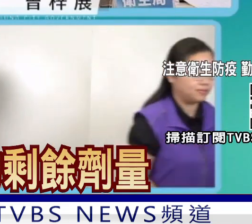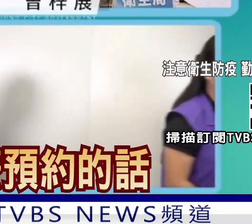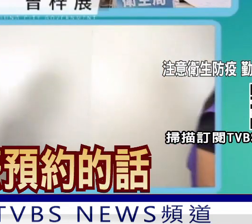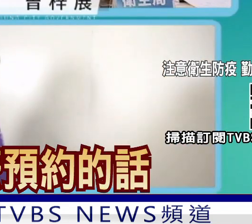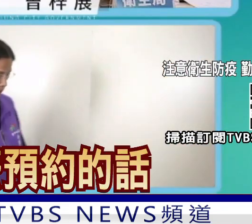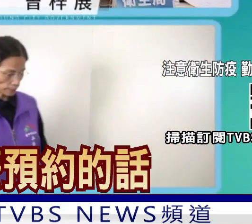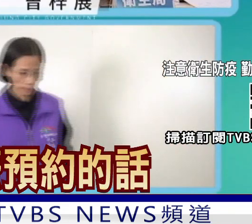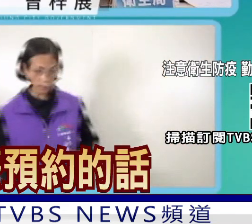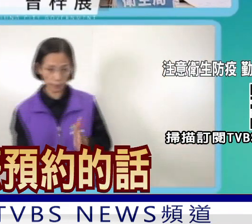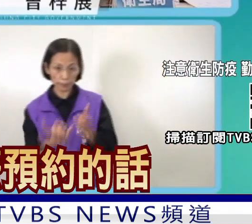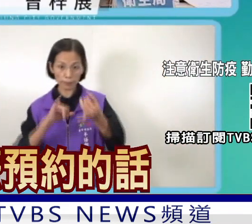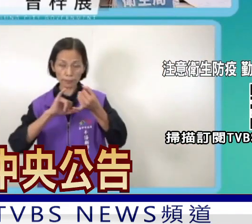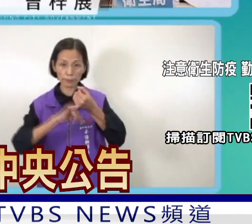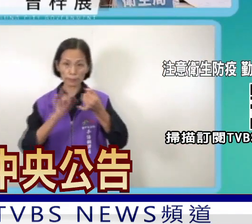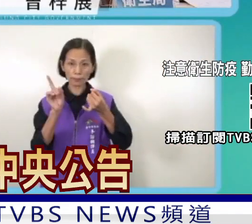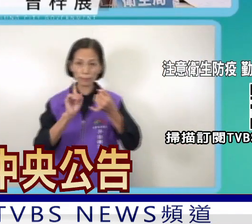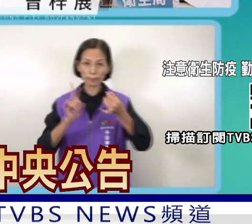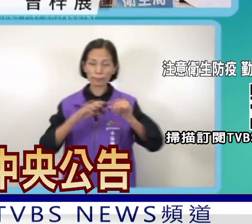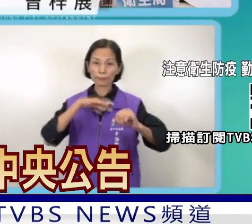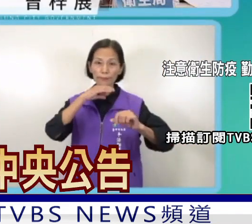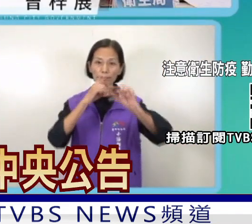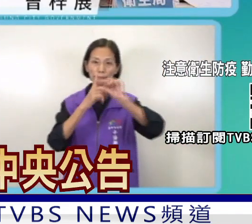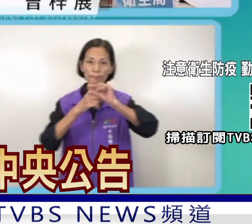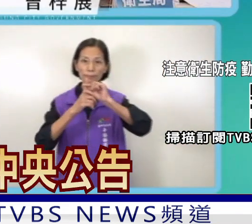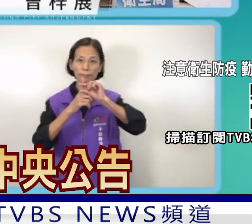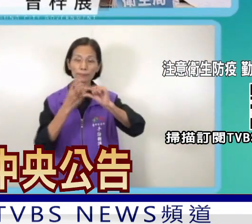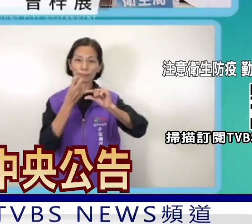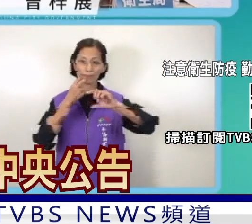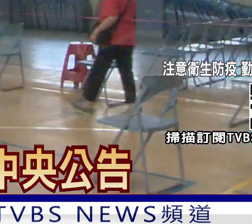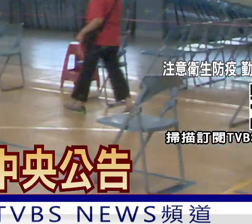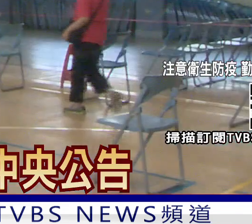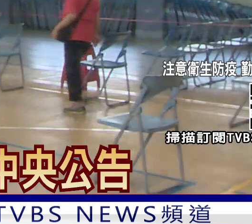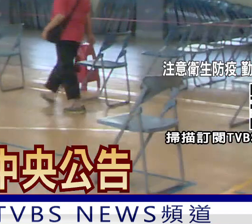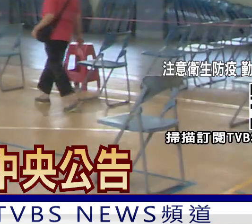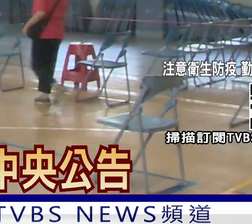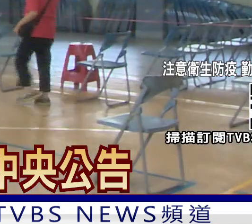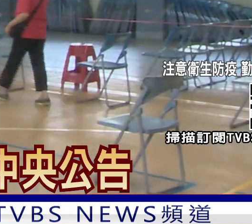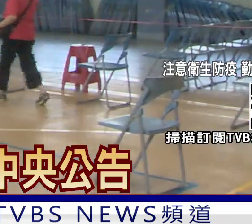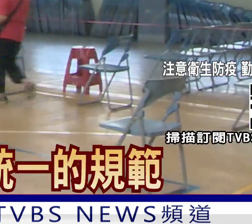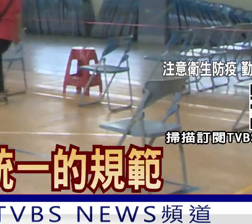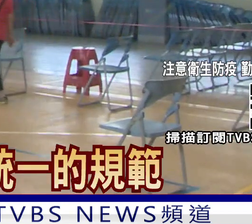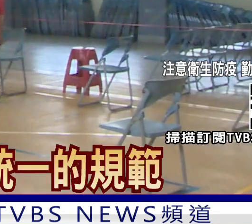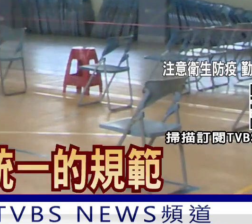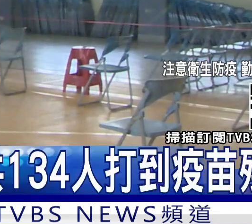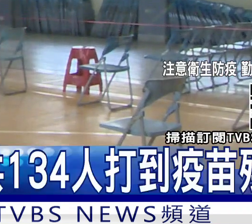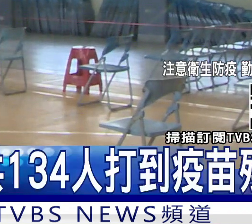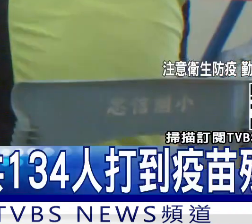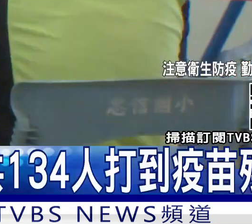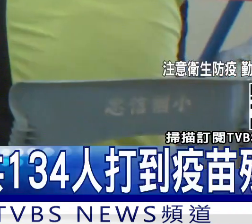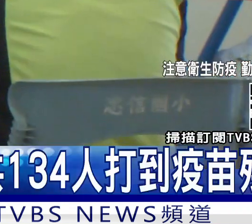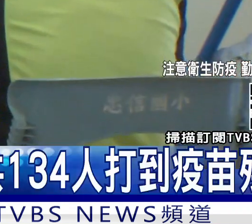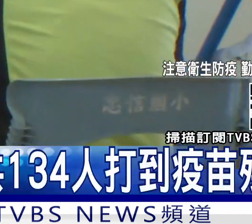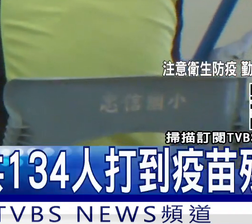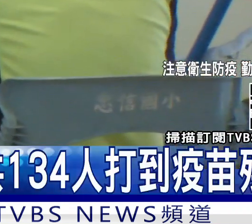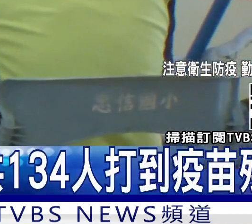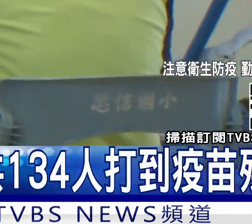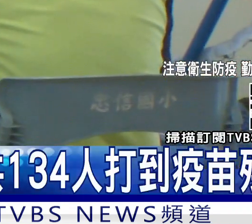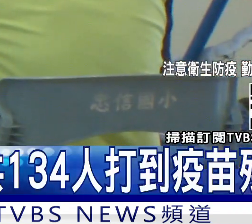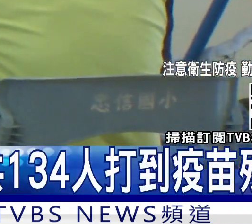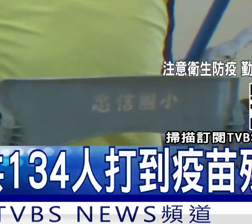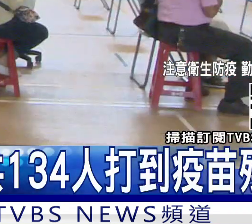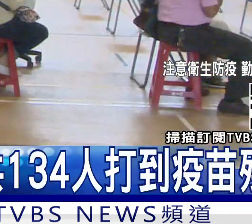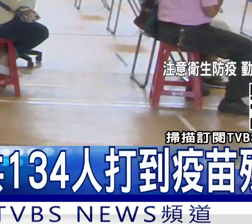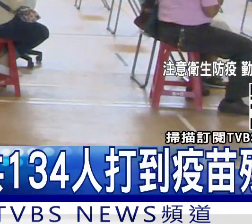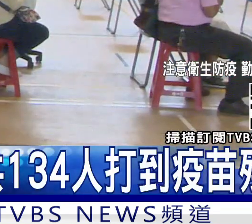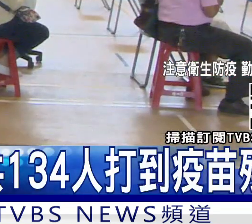量。那至于说怎么预约的话，我们就等中央公告，看看有没有一个统一的规范。 台中在6月24号58个快打站打了